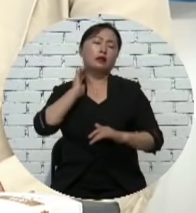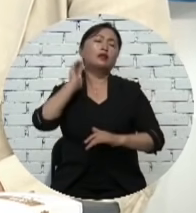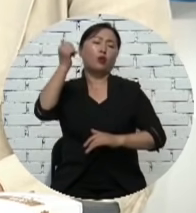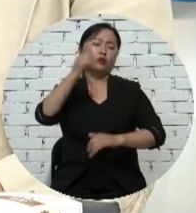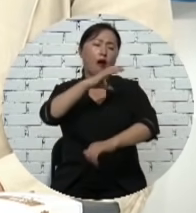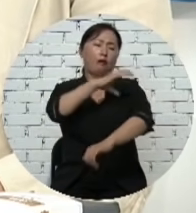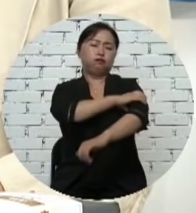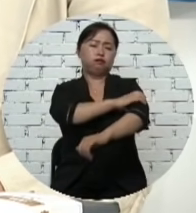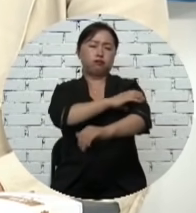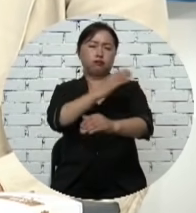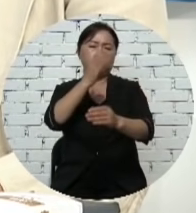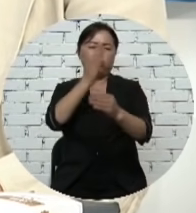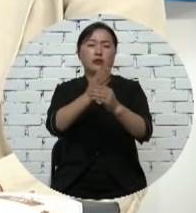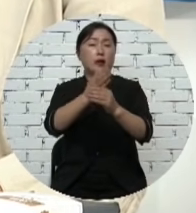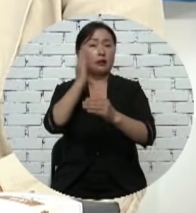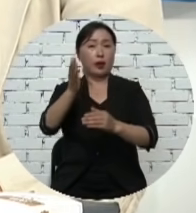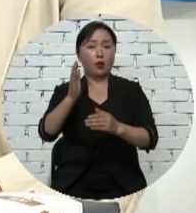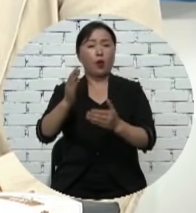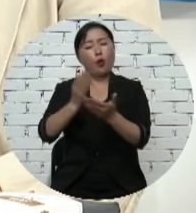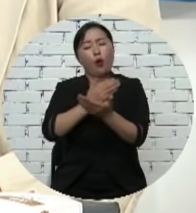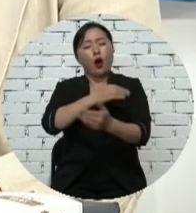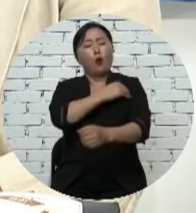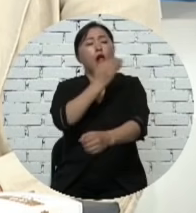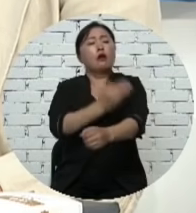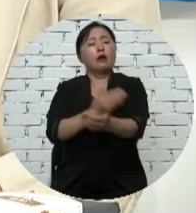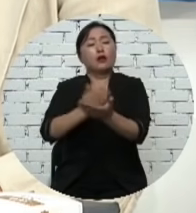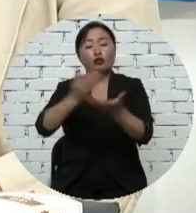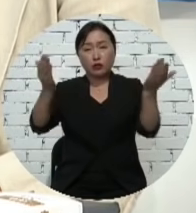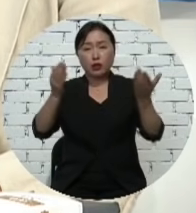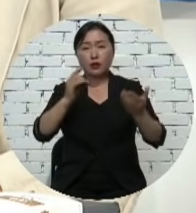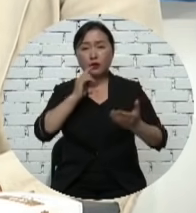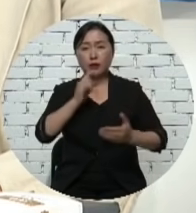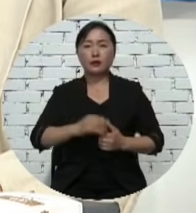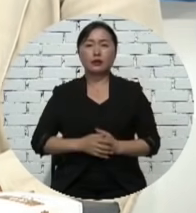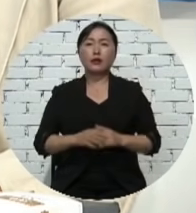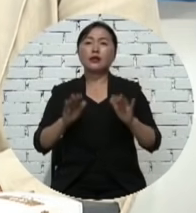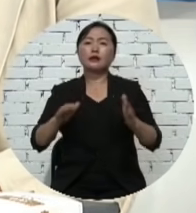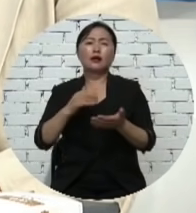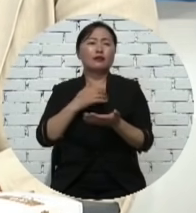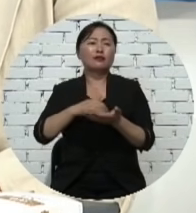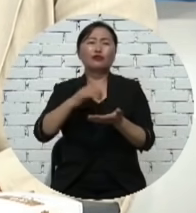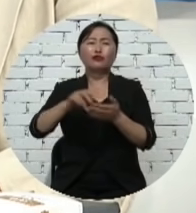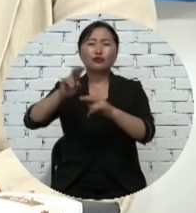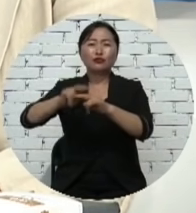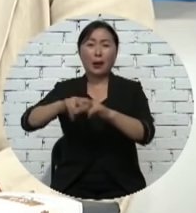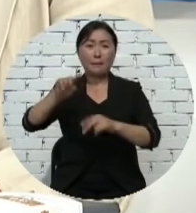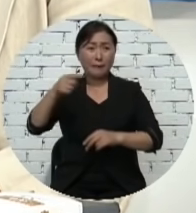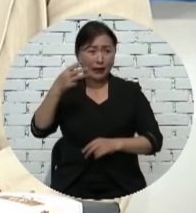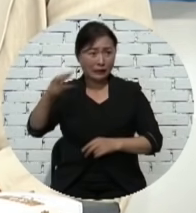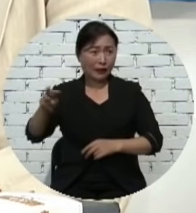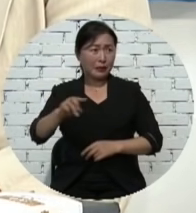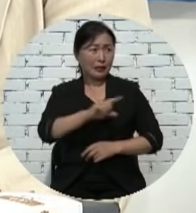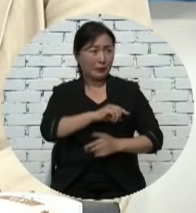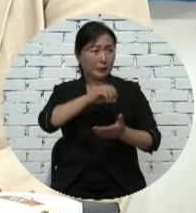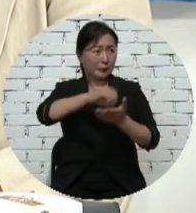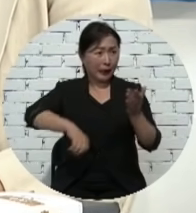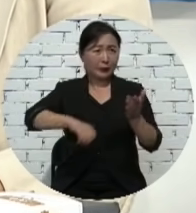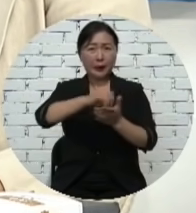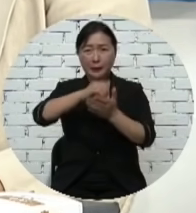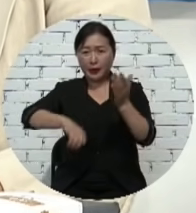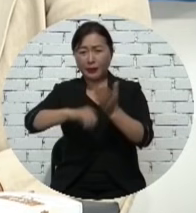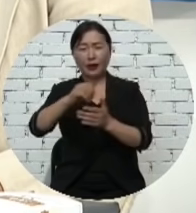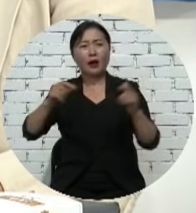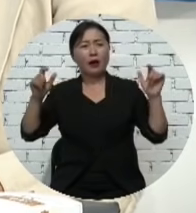해서 권력 분산형 개헌을 하자고 그렇게 제안을 한 겁니다. 근데 백삼석 이제는 뭐 탈당하고 뭐 제명하고 뭐 이러면서